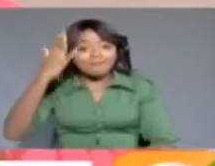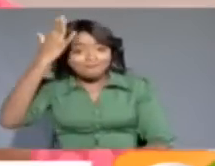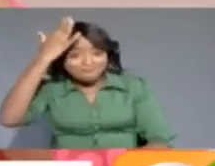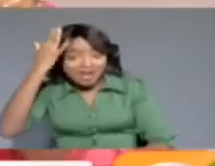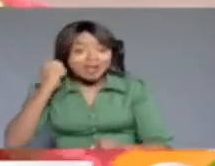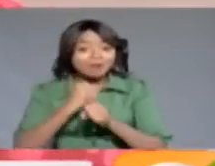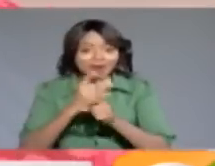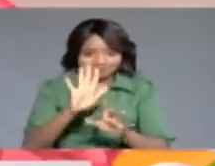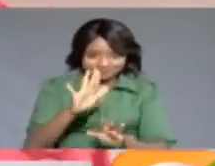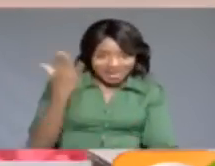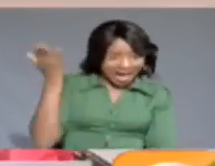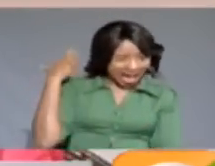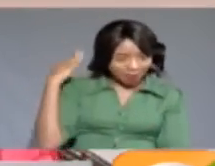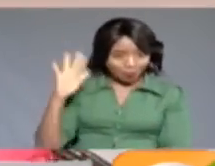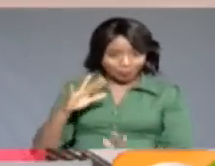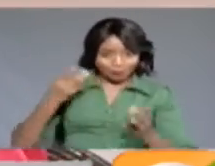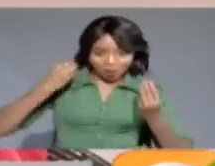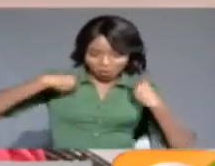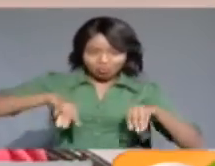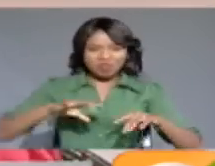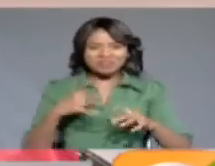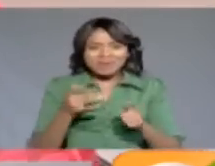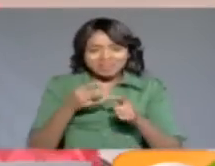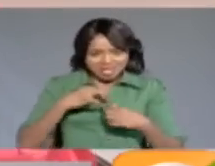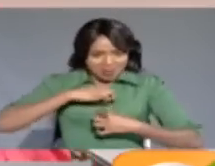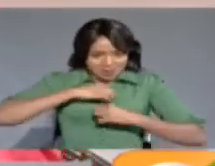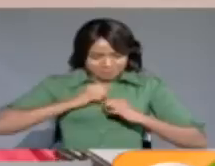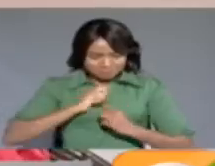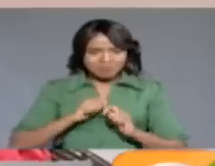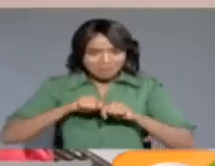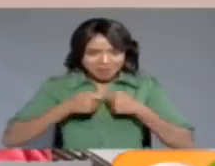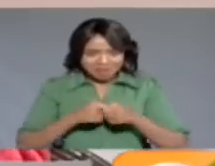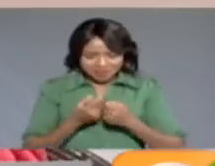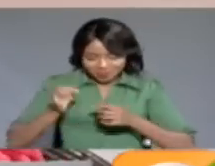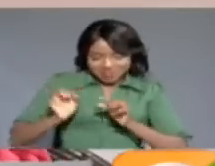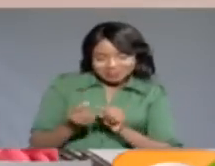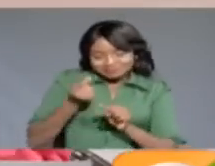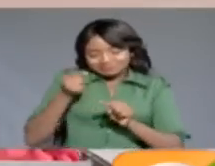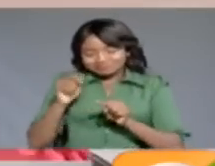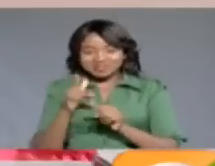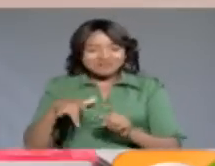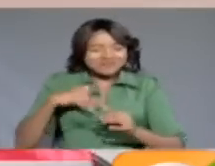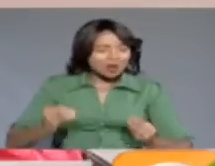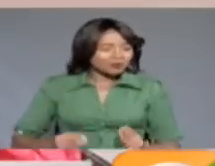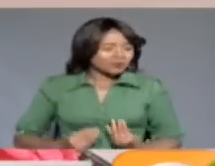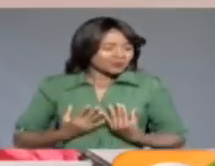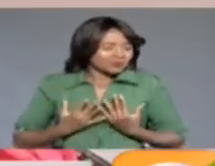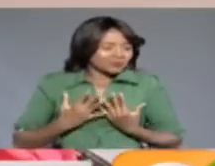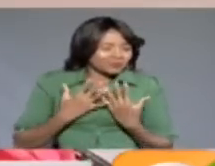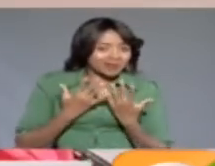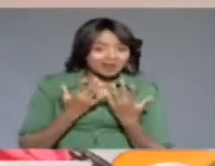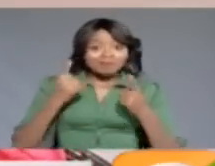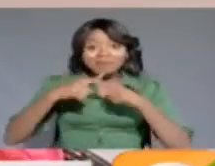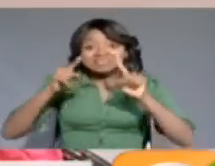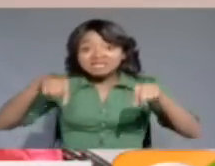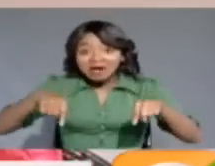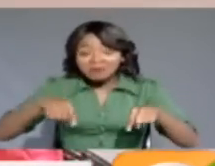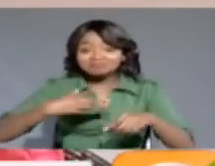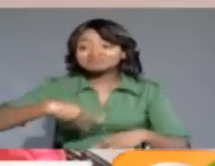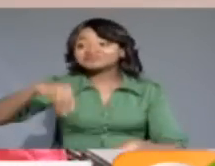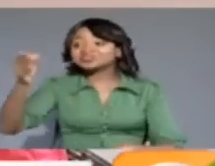zetu basi tulikuwa tukiangalia mashati yale ambayo katika vifungo washona, ukisikia raha washika chatu la mume wako alitengeza. Sasa yashoneka.